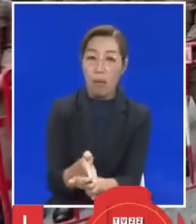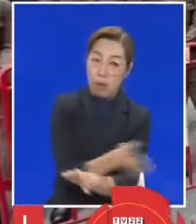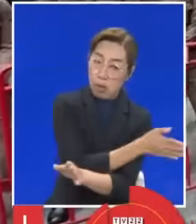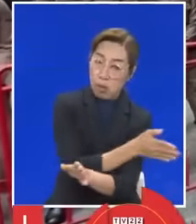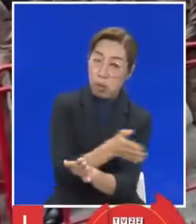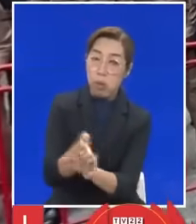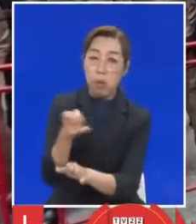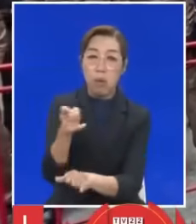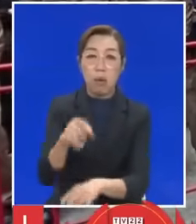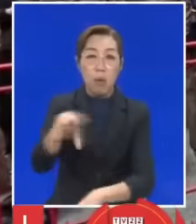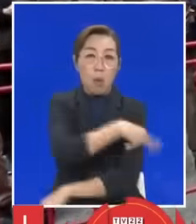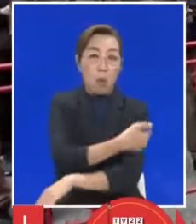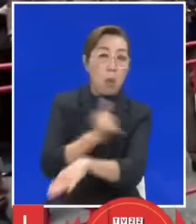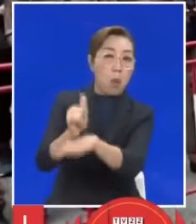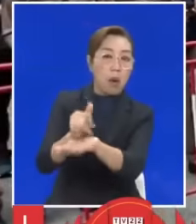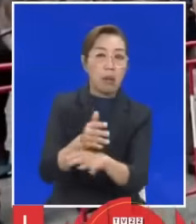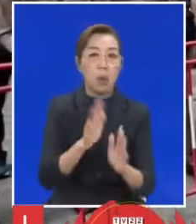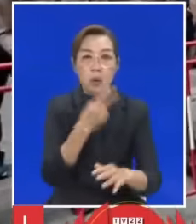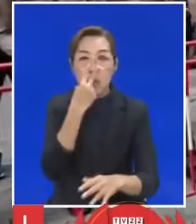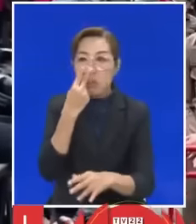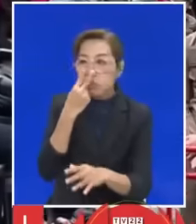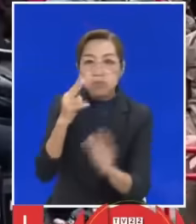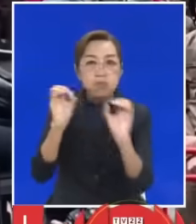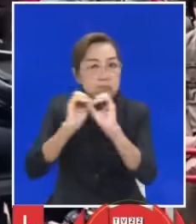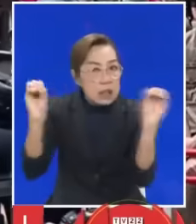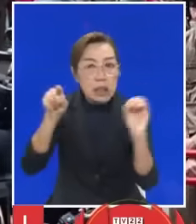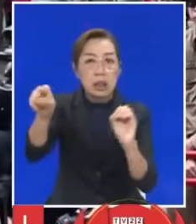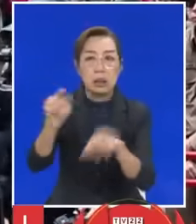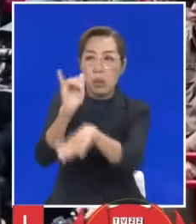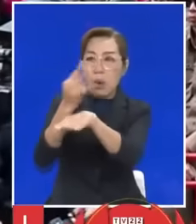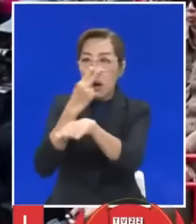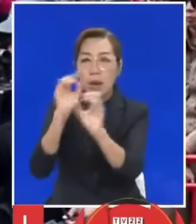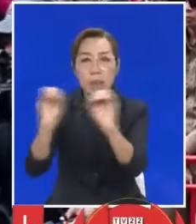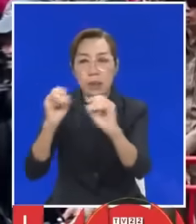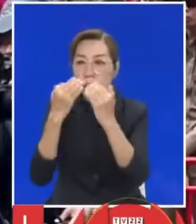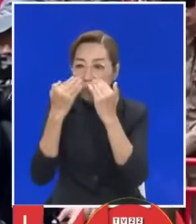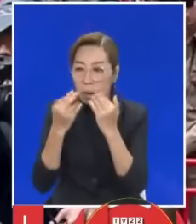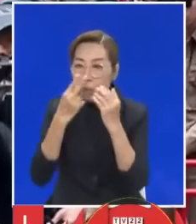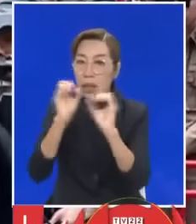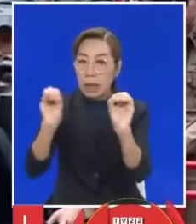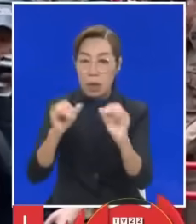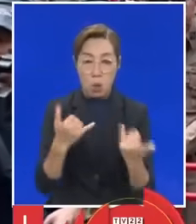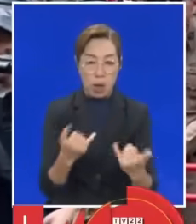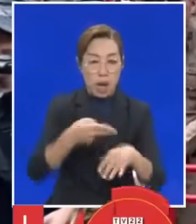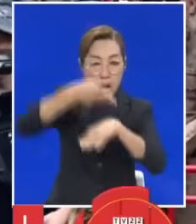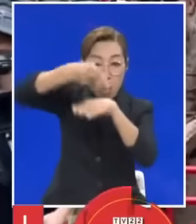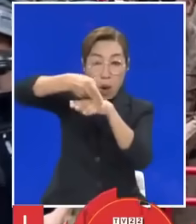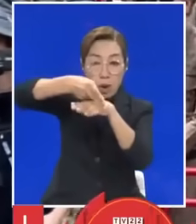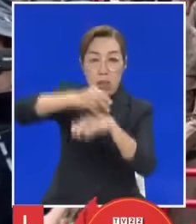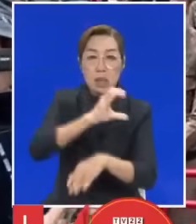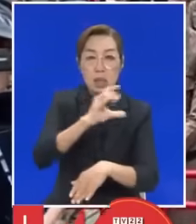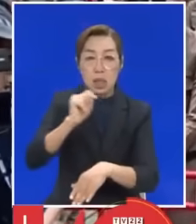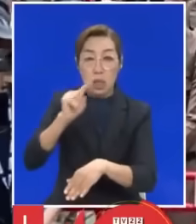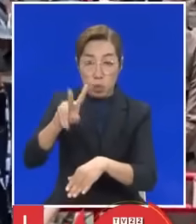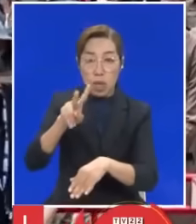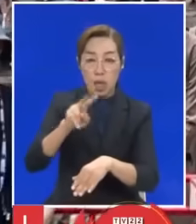มาการรักษาตัวยังไม่มีใครเห็นตัวคุณทักษิณเลยวันนี้จะมีการมอบกล้องวงจรปิดให้กับทางโรงพยาบาล